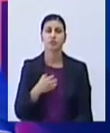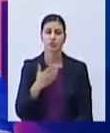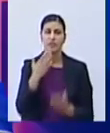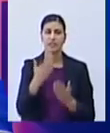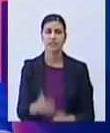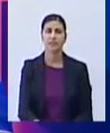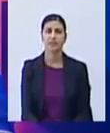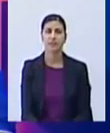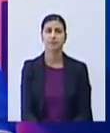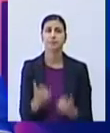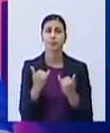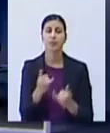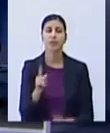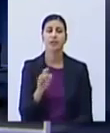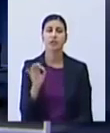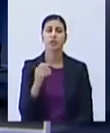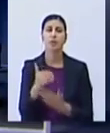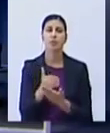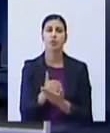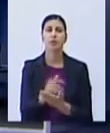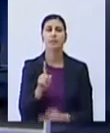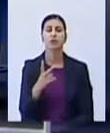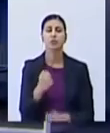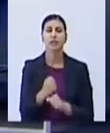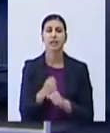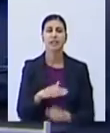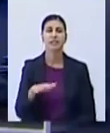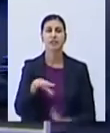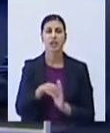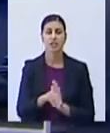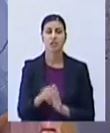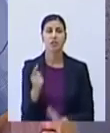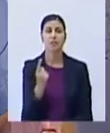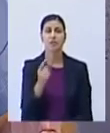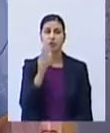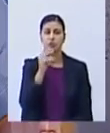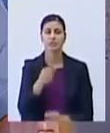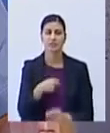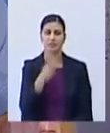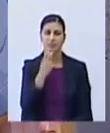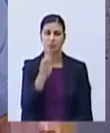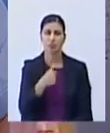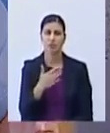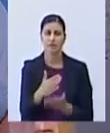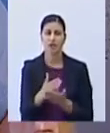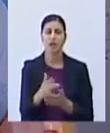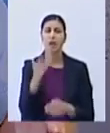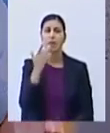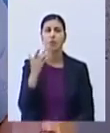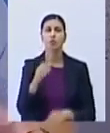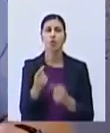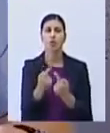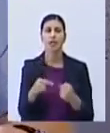კითხვაზე. ეხლა რაც შეეხება ჩვენ პროგრამას, თუ რა უნდა გაკეთდეს ქვეყანაში, პირველი როდესაც ეხლა რაზე მეცინება, იცი, პოლიტიკური